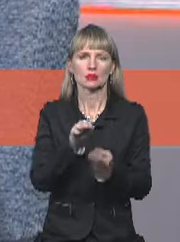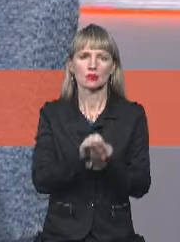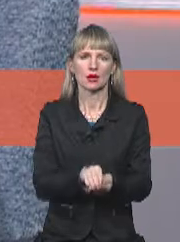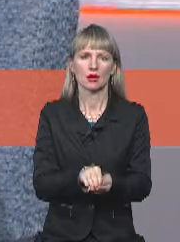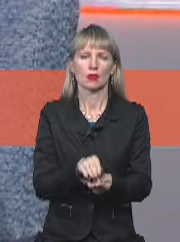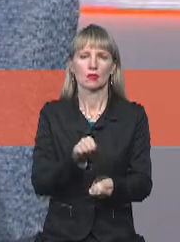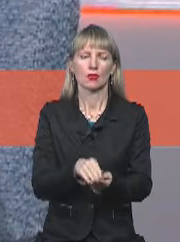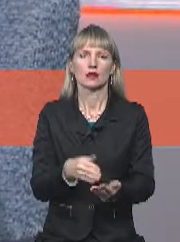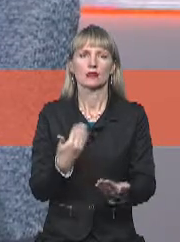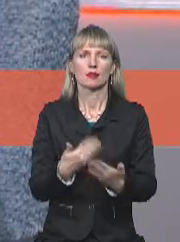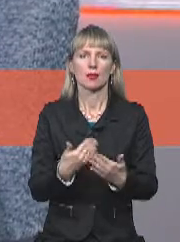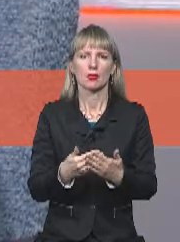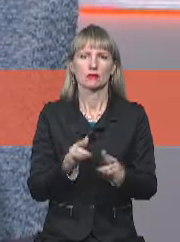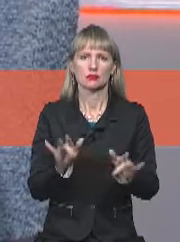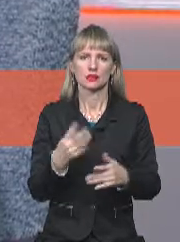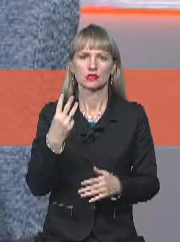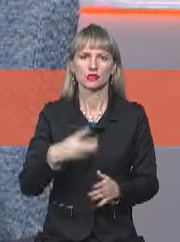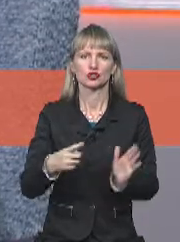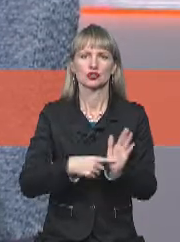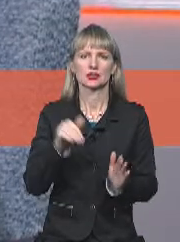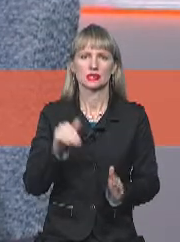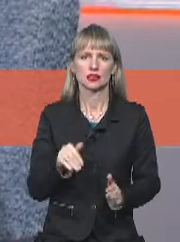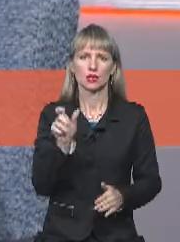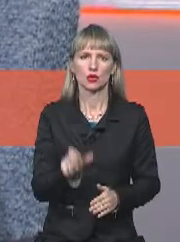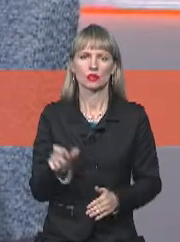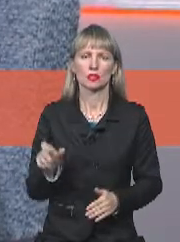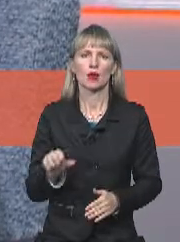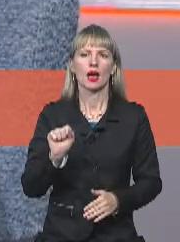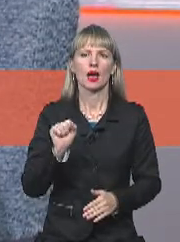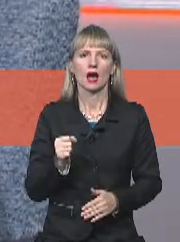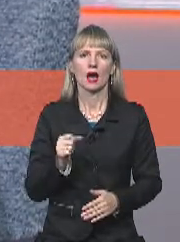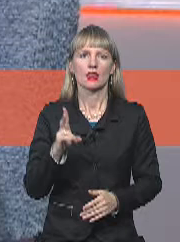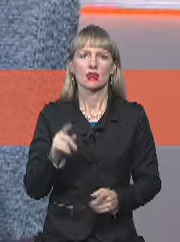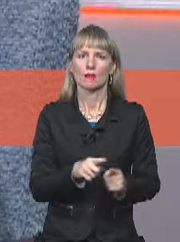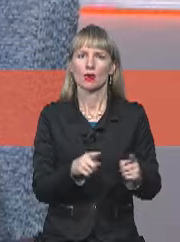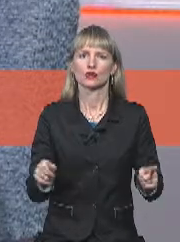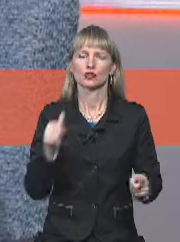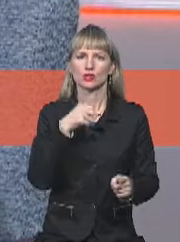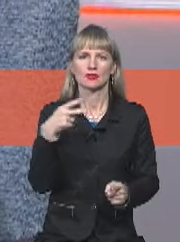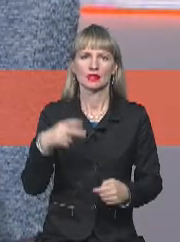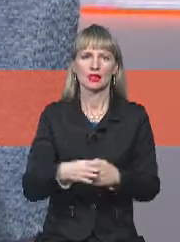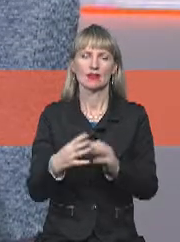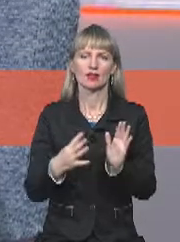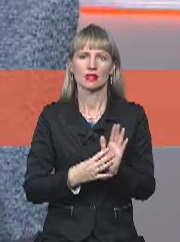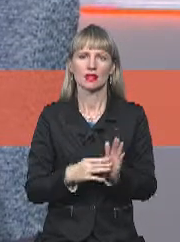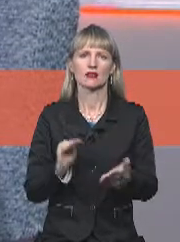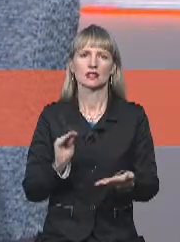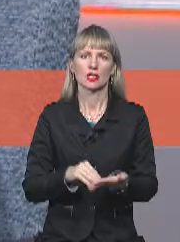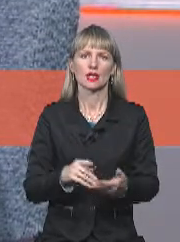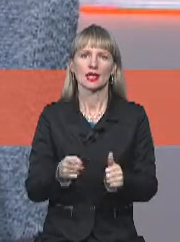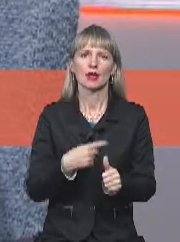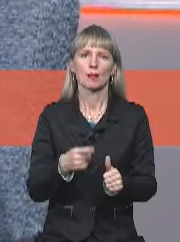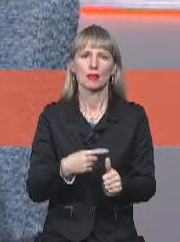за попередніми підрахунками 36 тисяч осіб. От, а на поточний рік, на 2019, встановлені